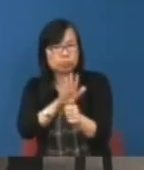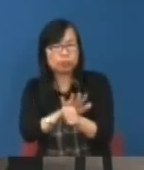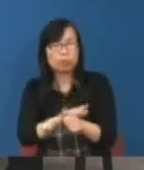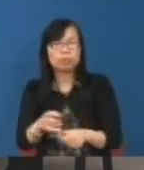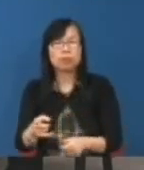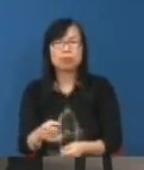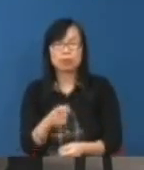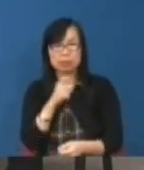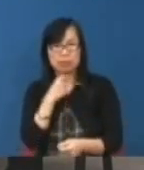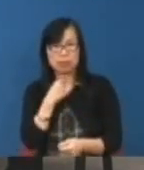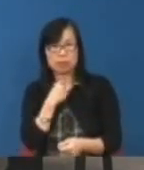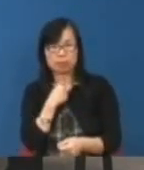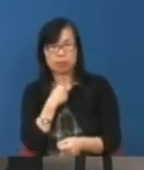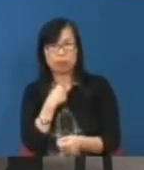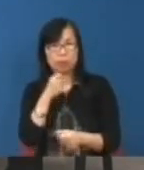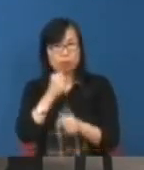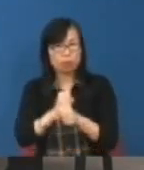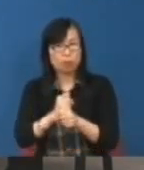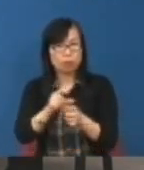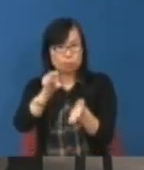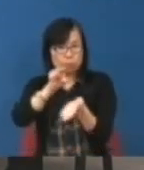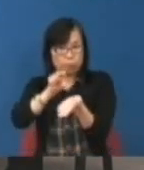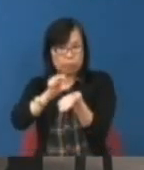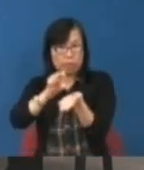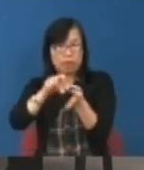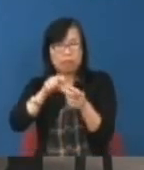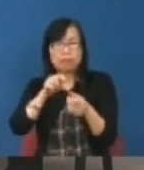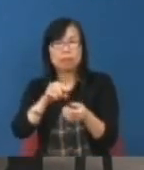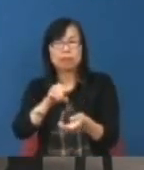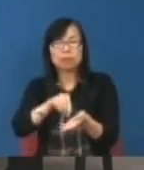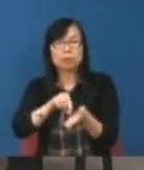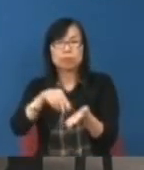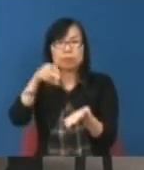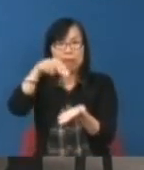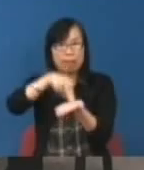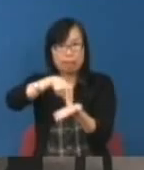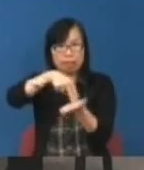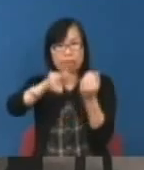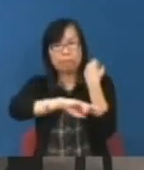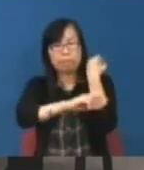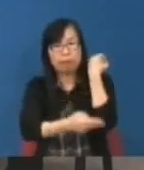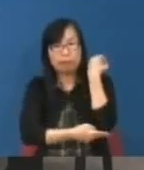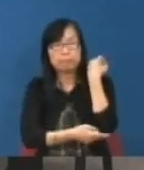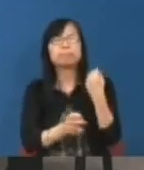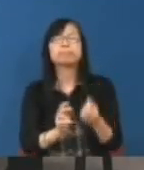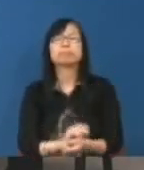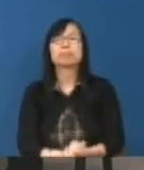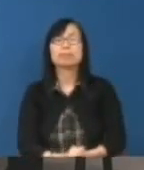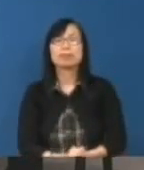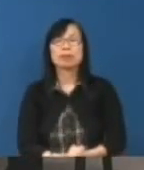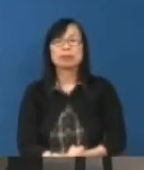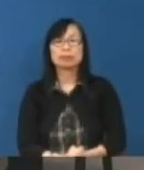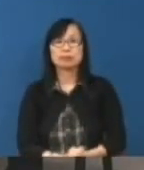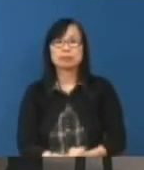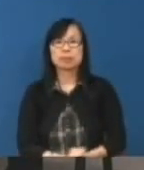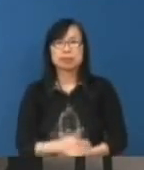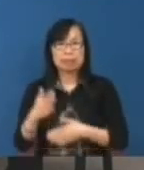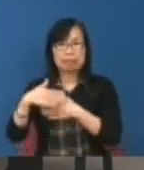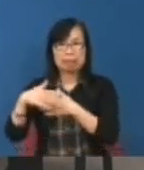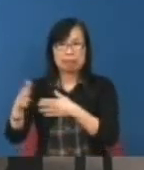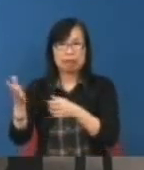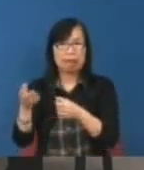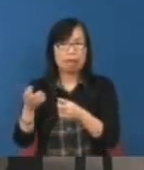係話做咗呢、這個。最低工資的立法咁28蚊就係咁樣咁多啦，就仲有其他啲修修